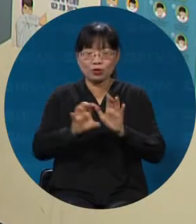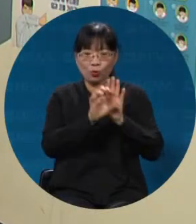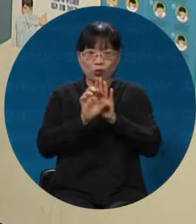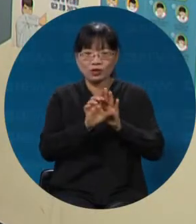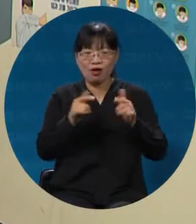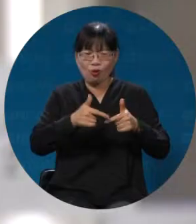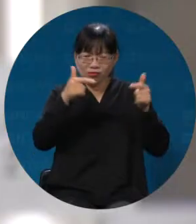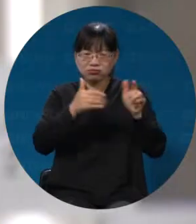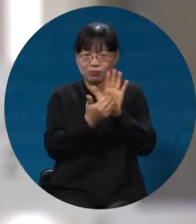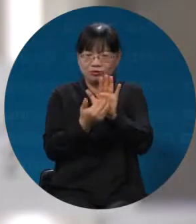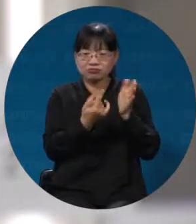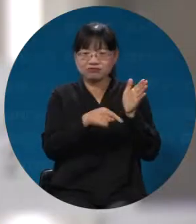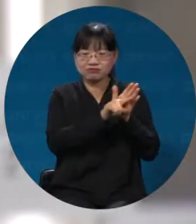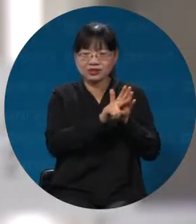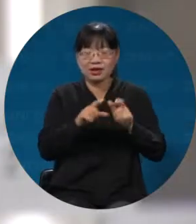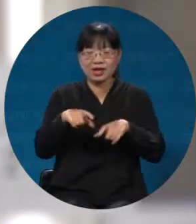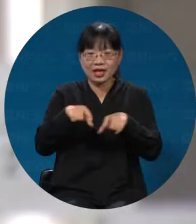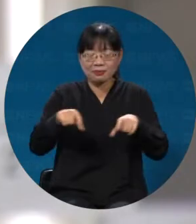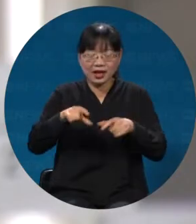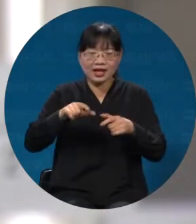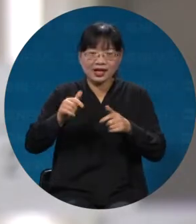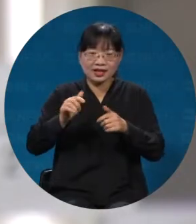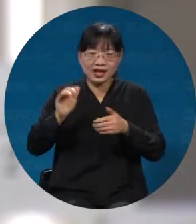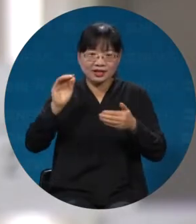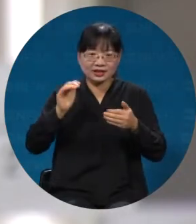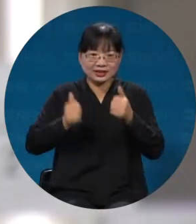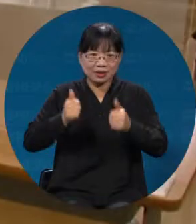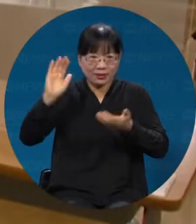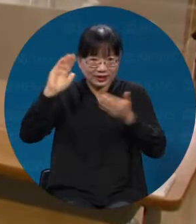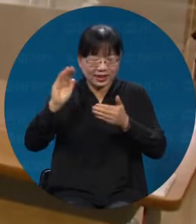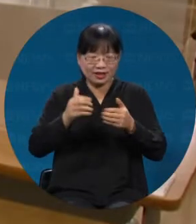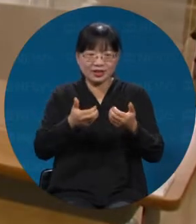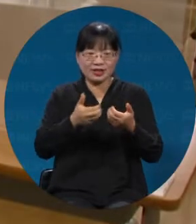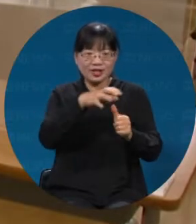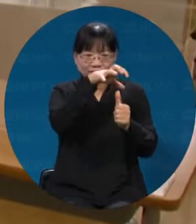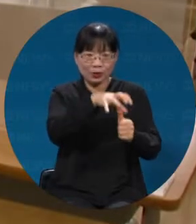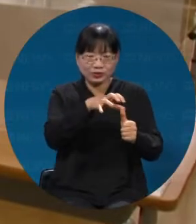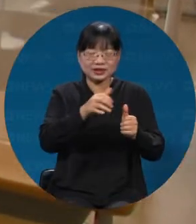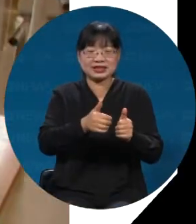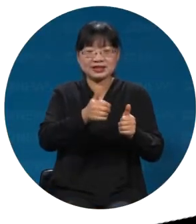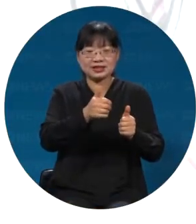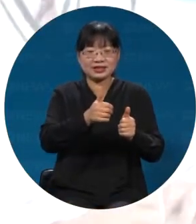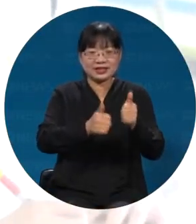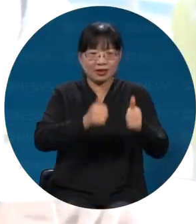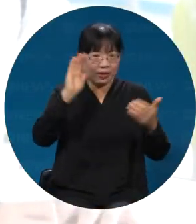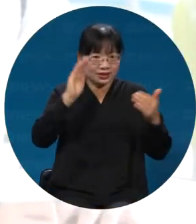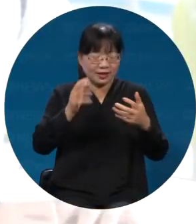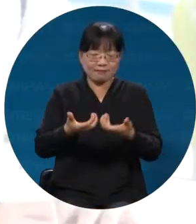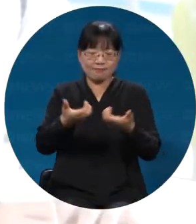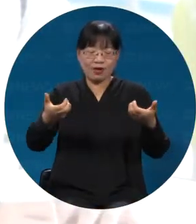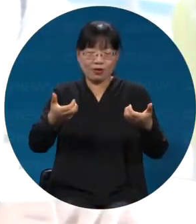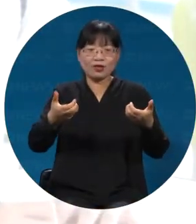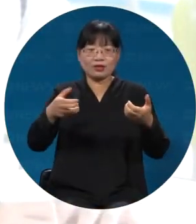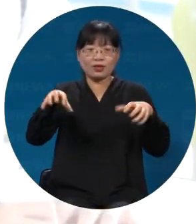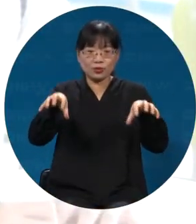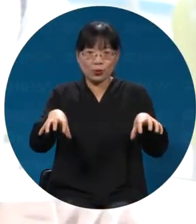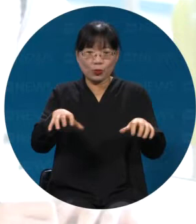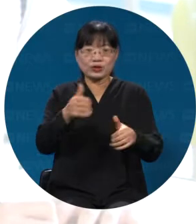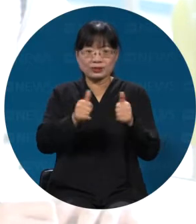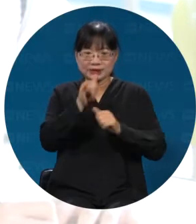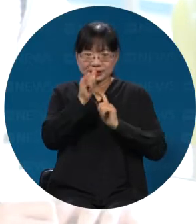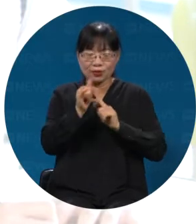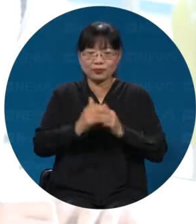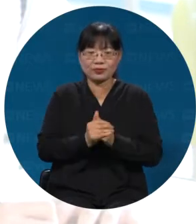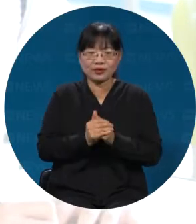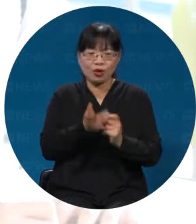코로나19 확산을 막기 위해 일반 수험생과 격리대상 수험생이 따로 시험을 치릅니다 코로나19 확진으로